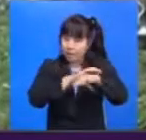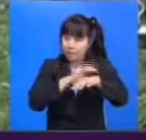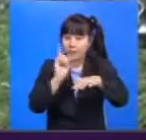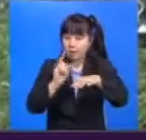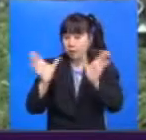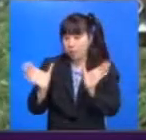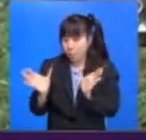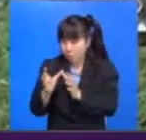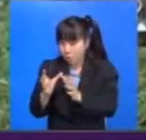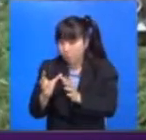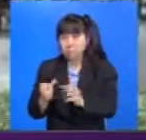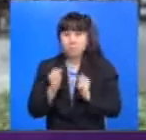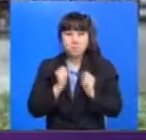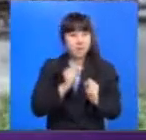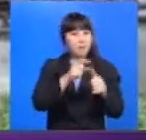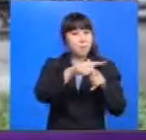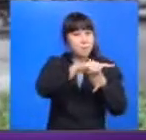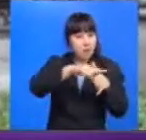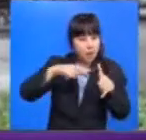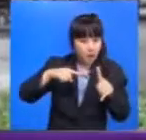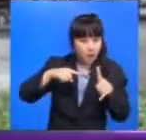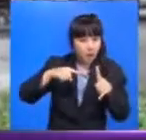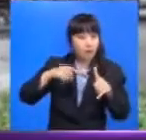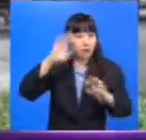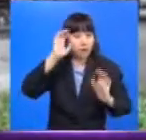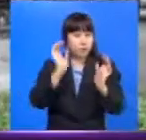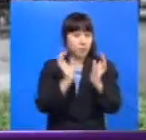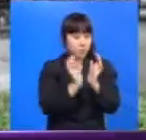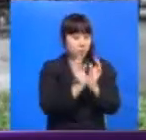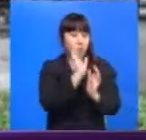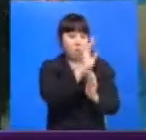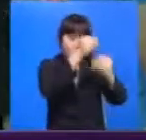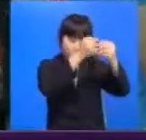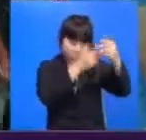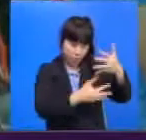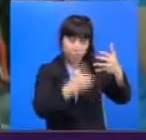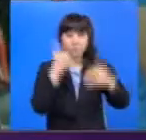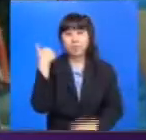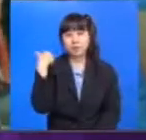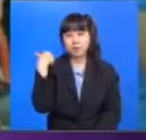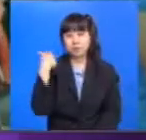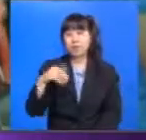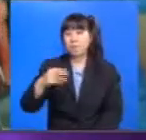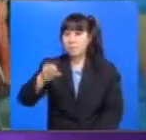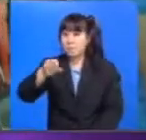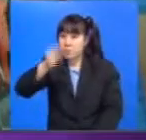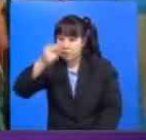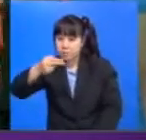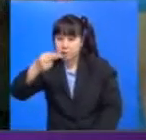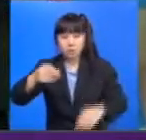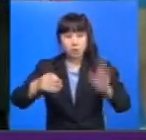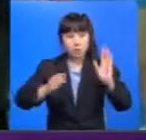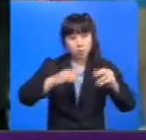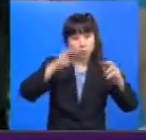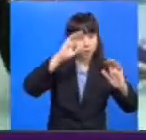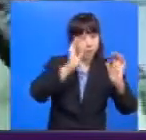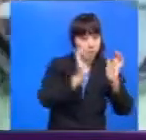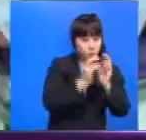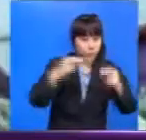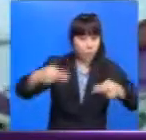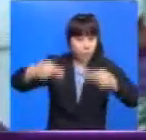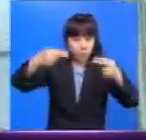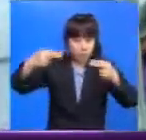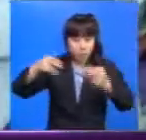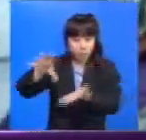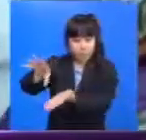สมกำลงพล และคดีพยายามค่าของตำรวจปูทรจากกวะ ส่นอาวุปืนที่ใช้ยิต่อสู้กับเจ้าหน้ที่ชุดพิสูหลั